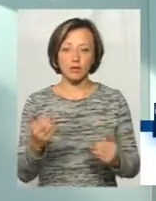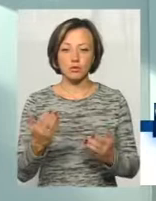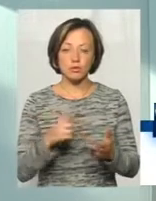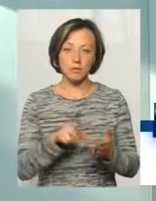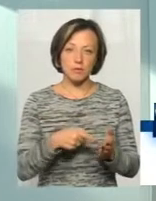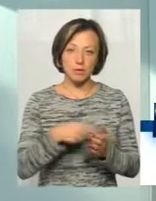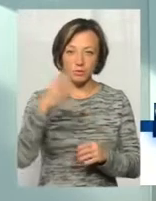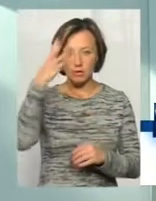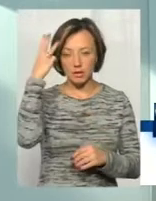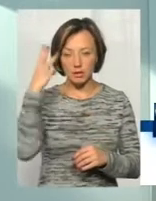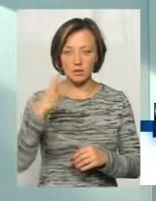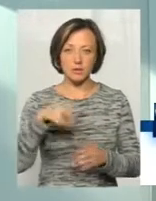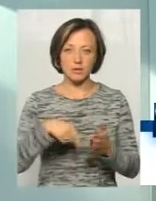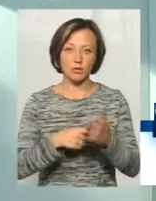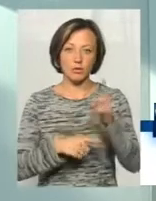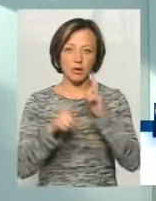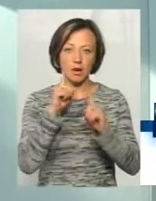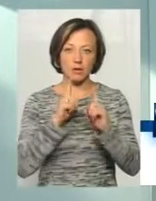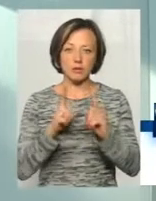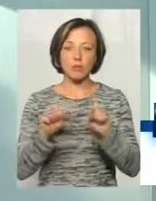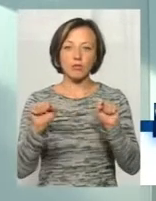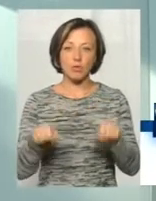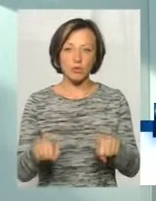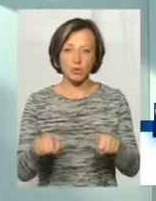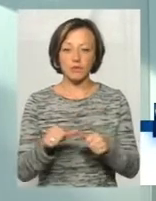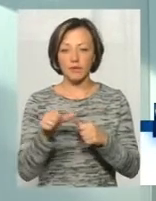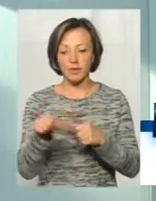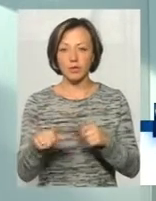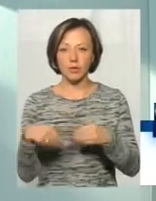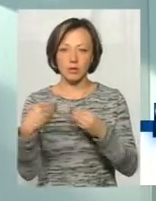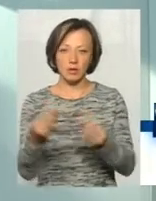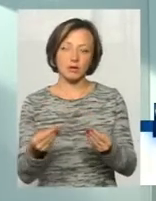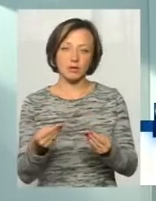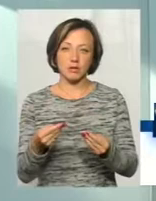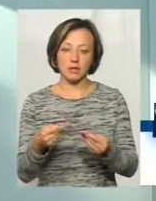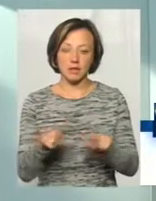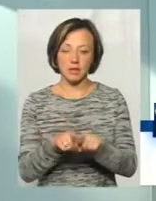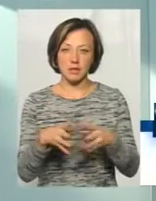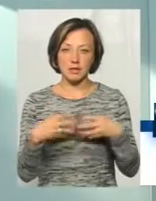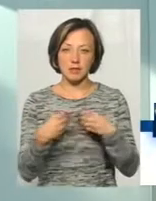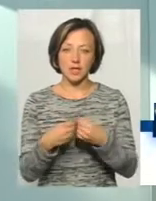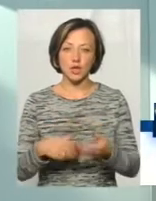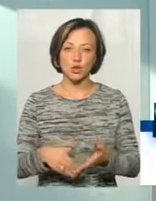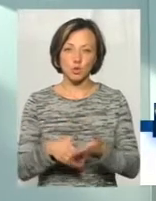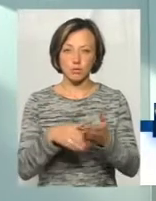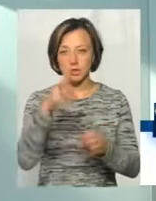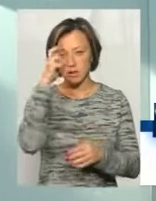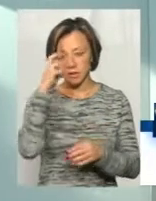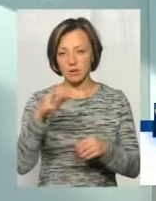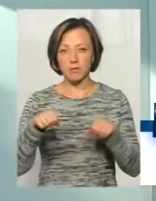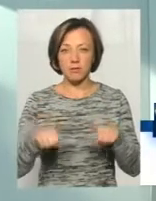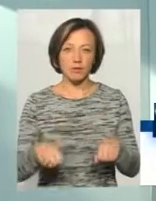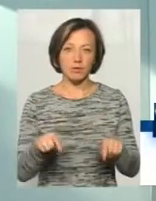місто Хмельницьке, то міської ради, яка може як виняток надати такій сім'ї субсидію, от право